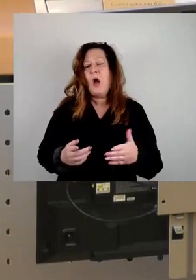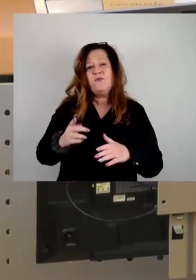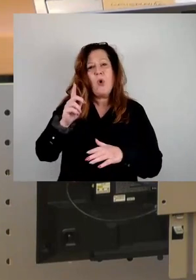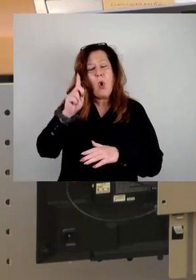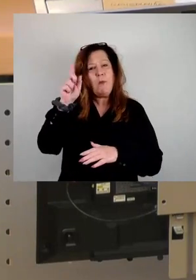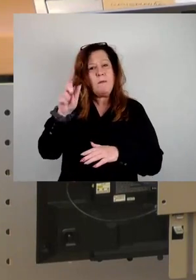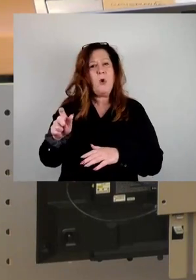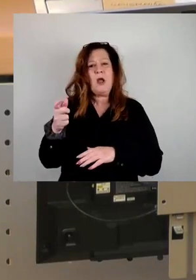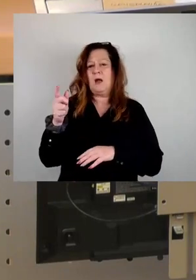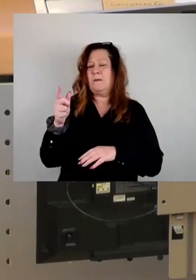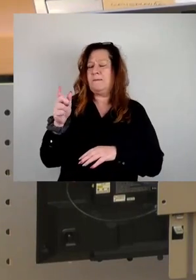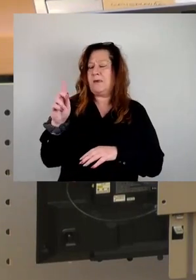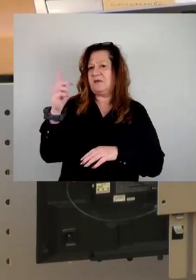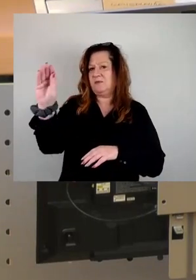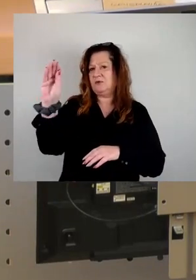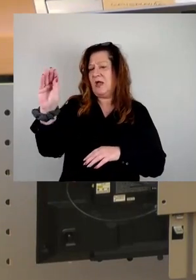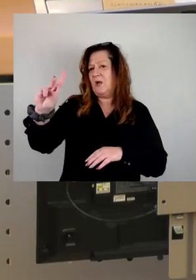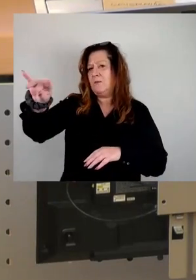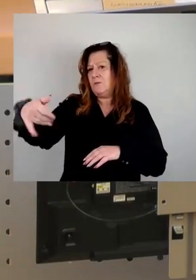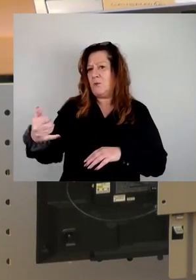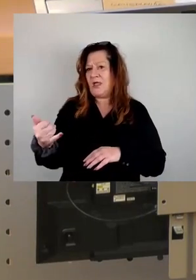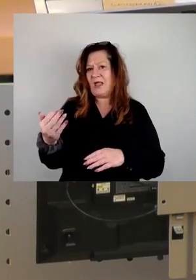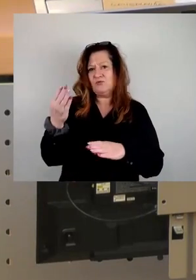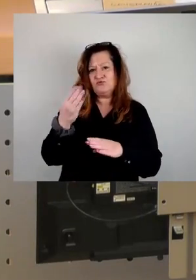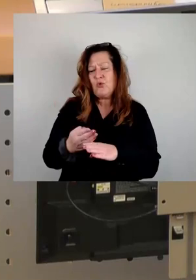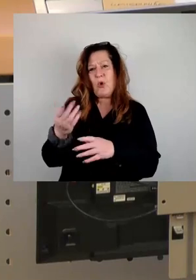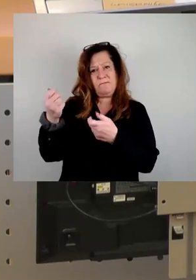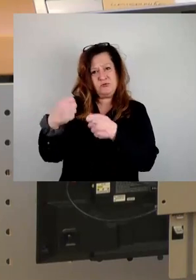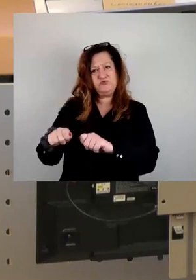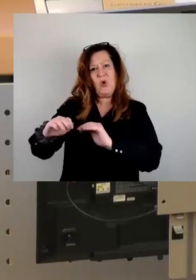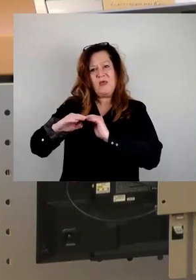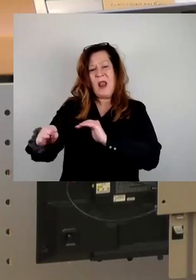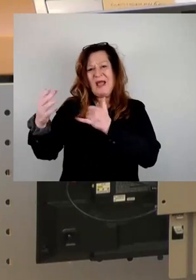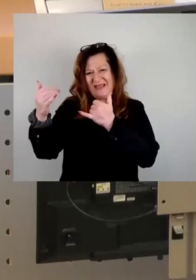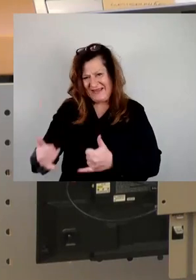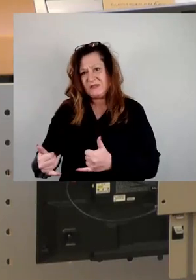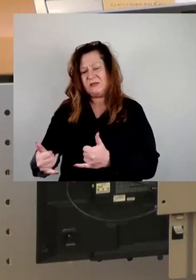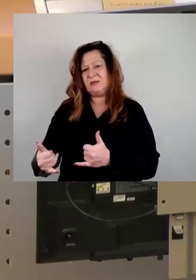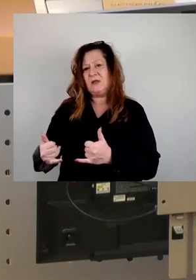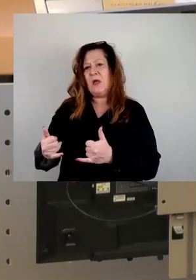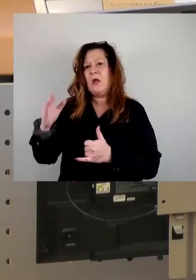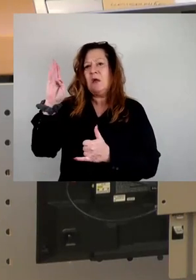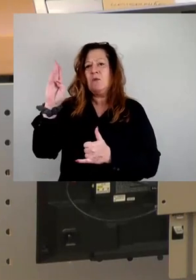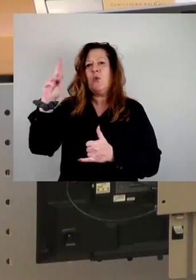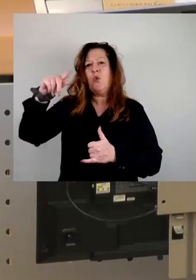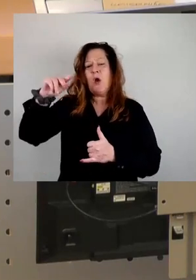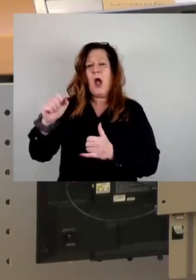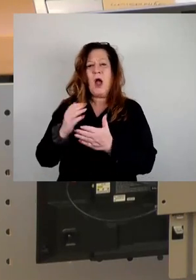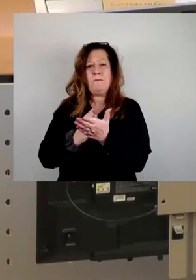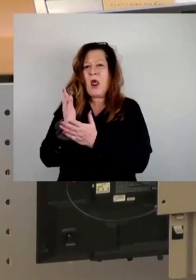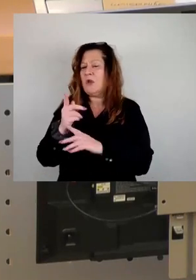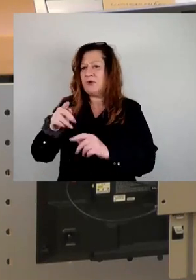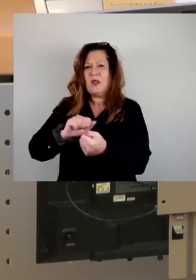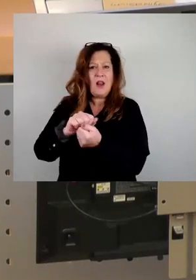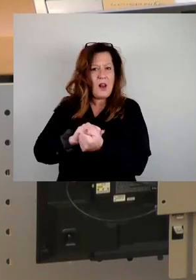das ist, dass Projekte, die bereits Beschlusslage sind, jetzt im Zuge dieser Buga-Planung nicht unter die Räder geraten und sehr stark